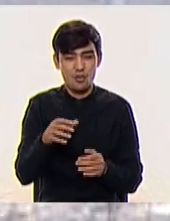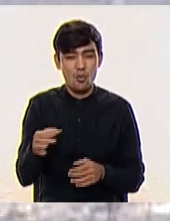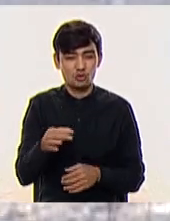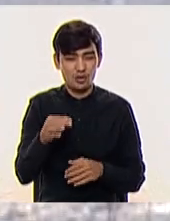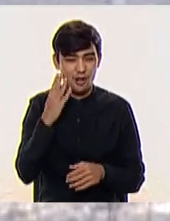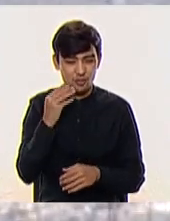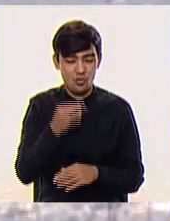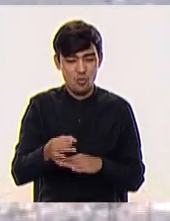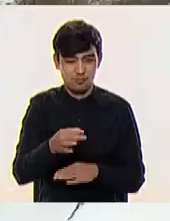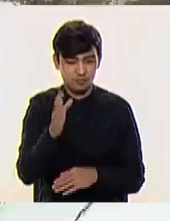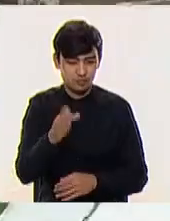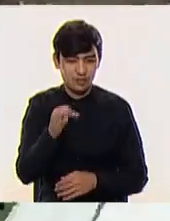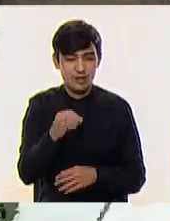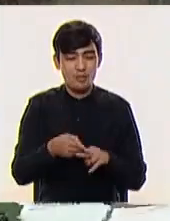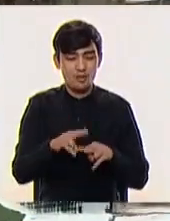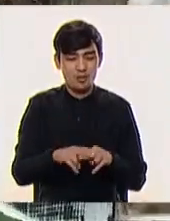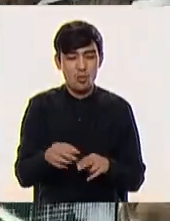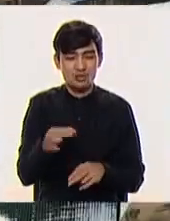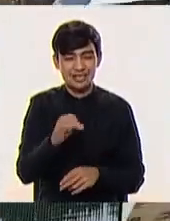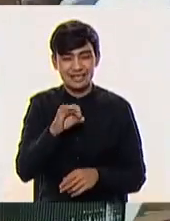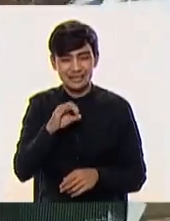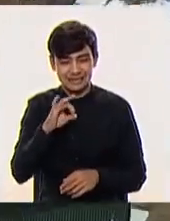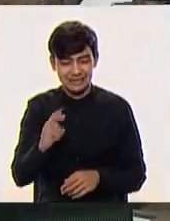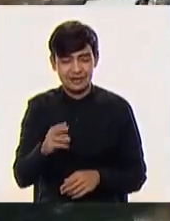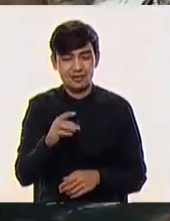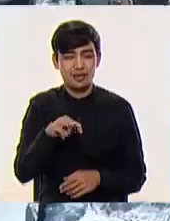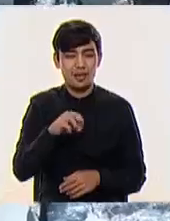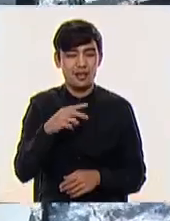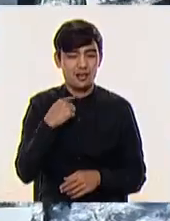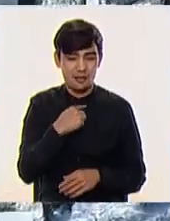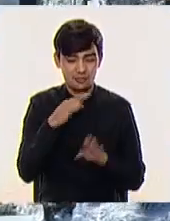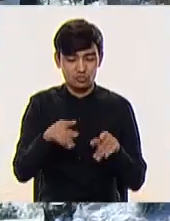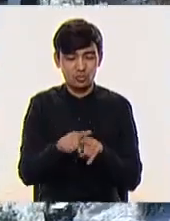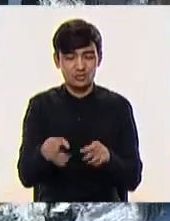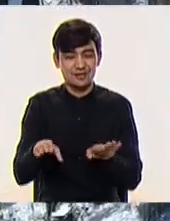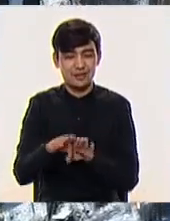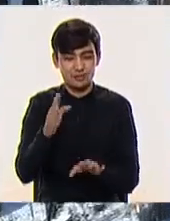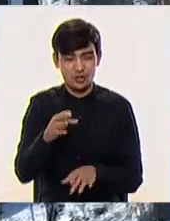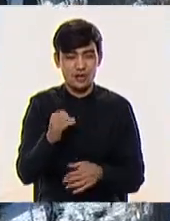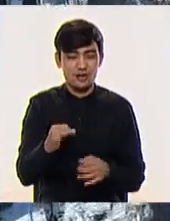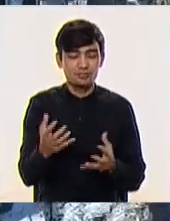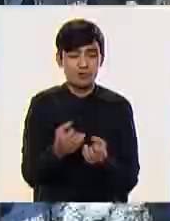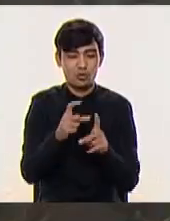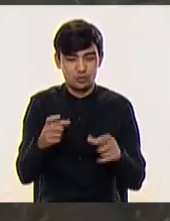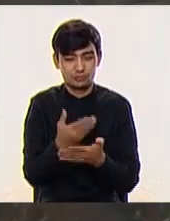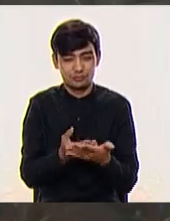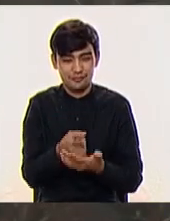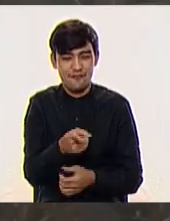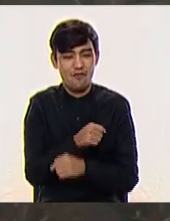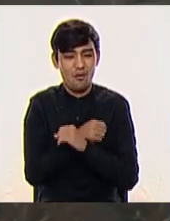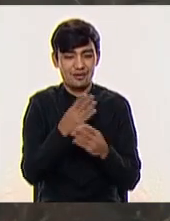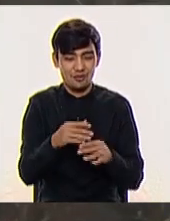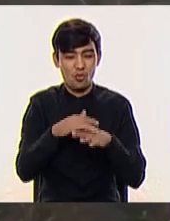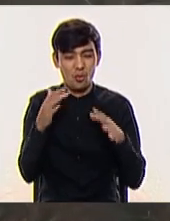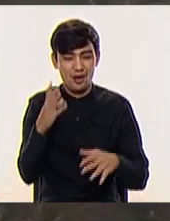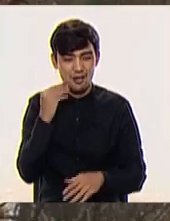озерах Алматинской области. Поэтому озеро Исык и Талгарское ущелье даже закроют. В службе спасения предупреждают, что в эти выходные